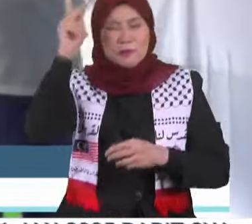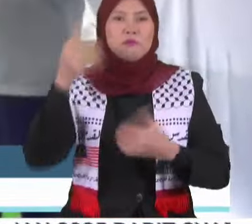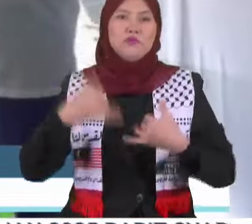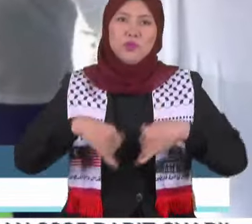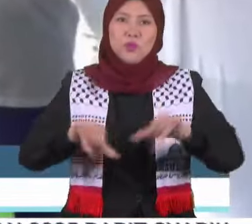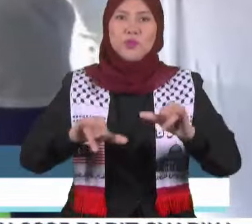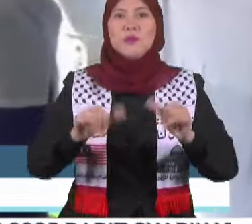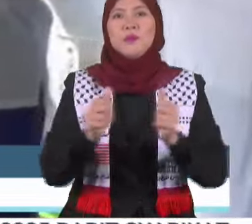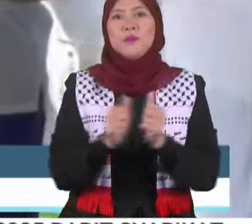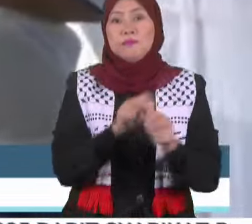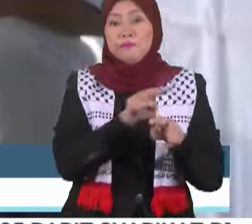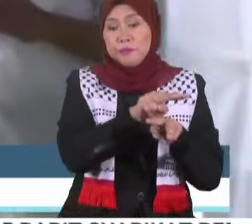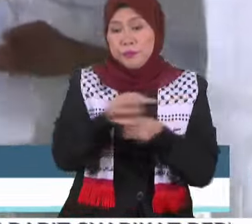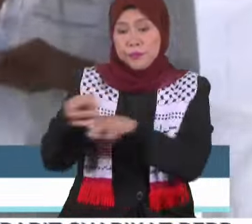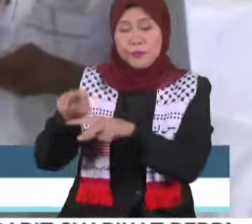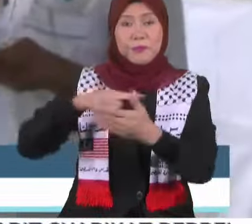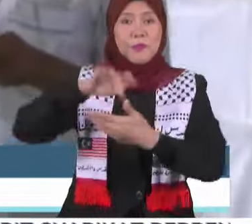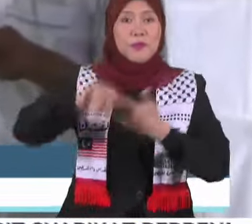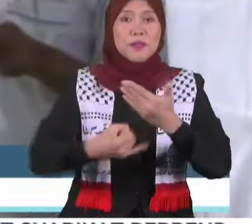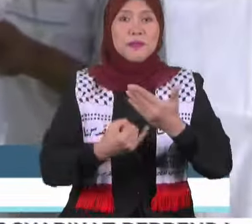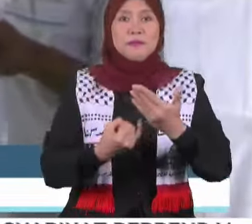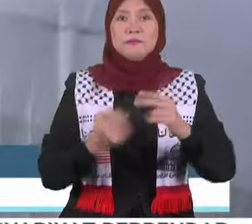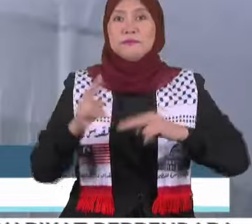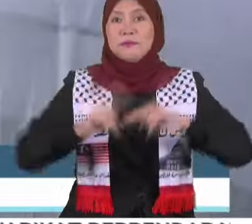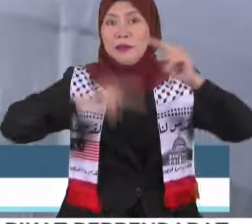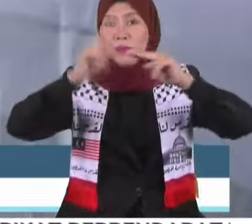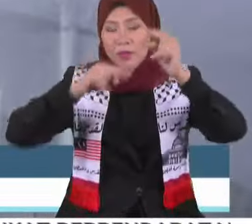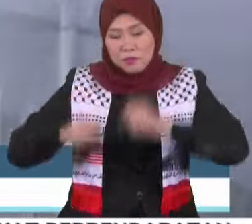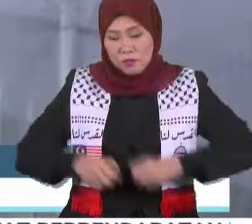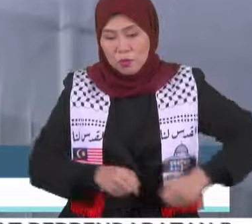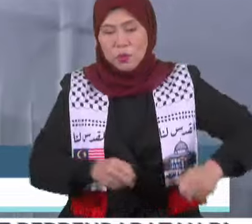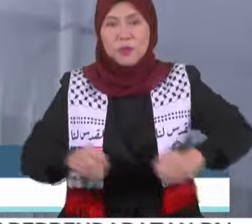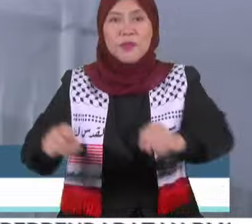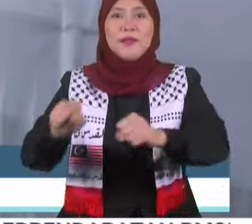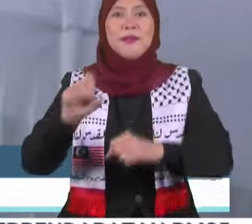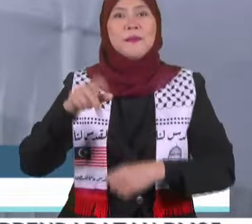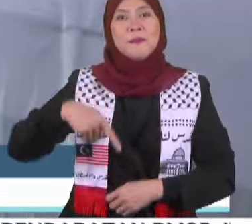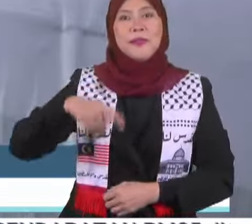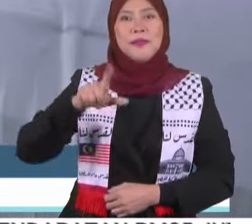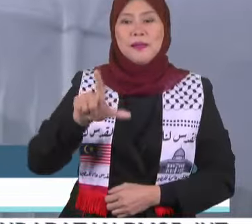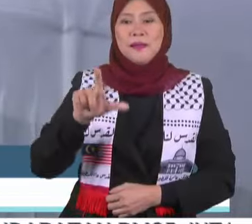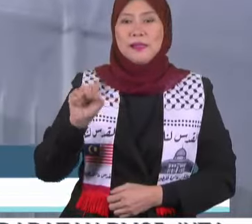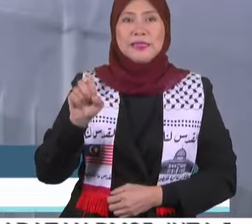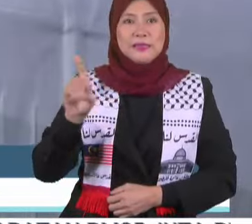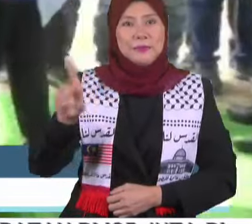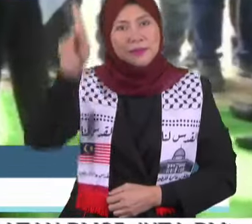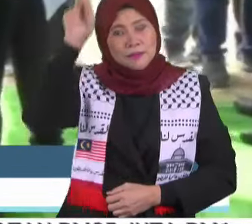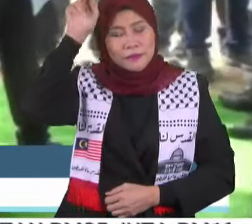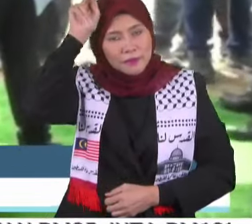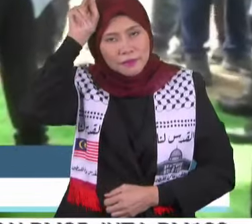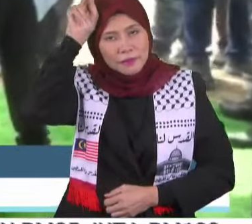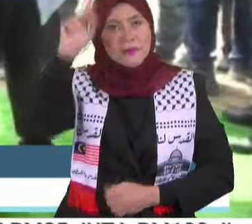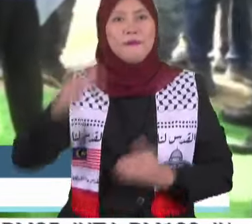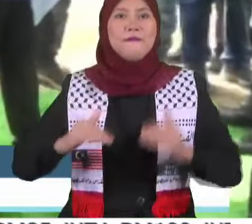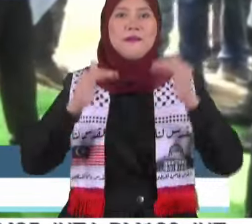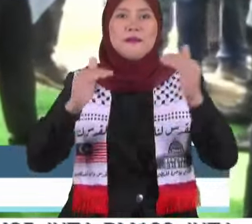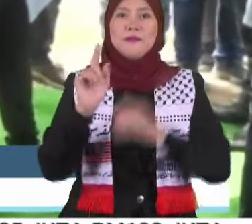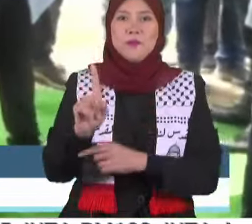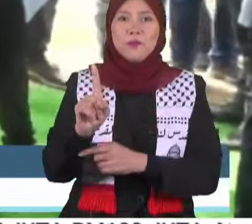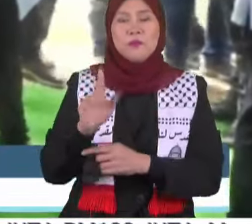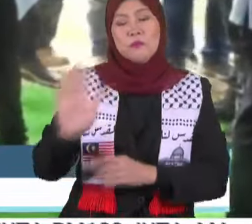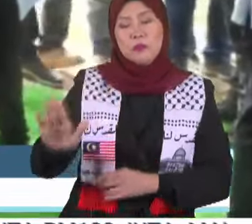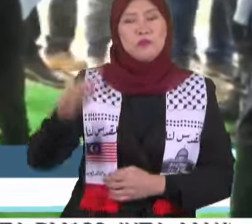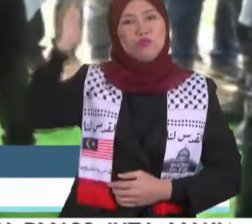diteruskan dengan pemantauan projek pembangunan lembangan sungai bersepadu PLSB Sungai Kelantan Fasa 1. Beliau